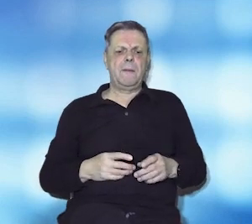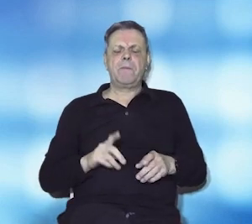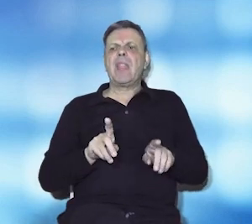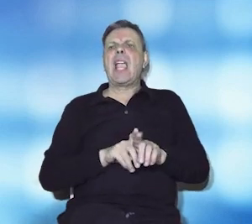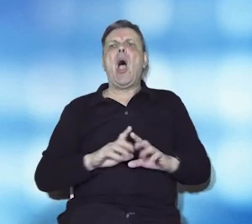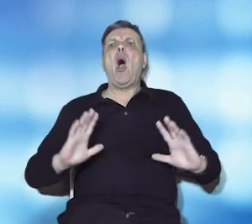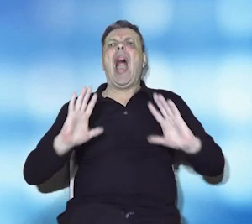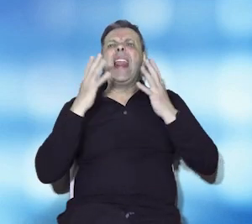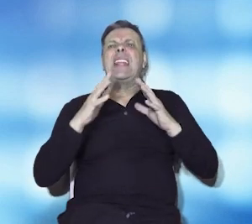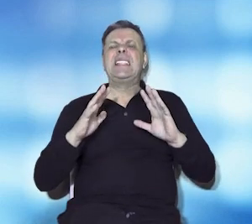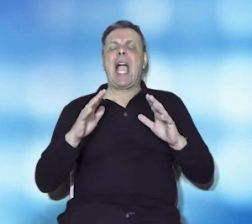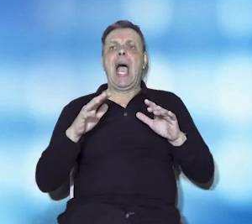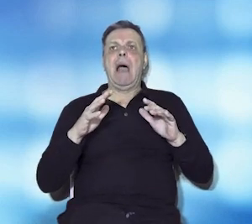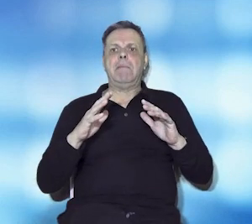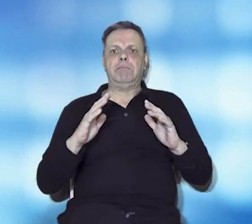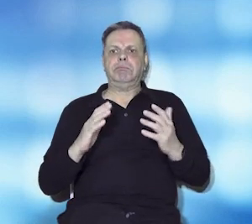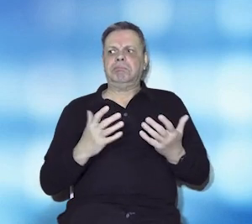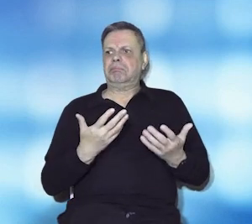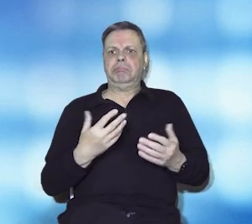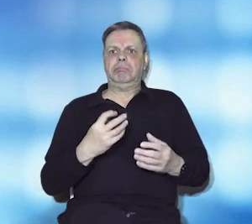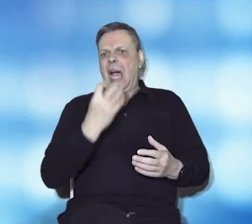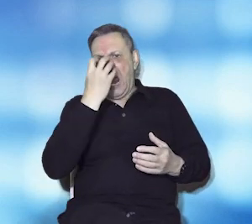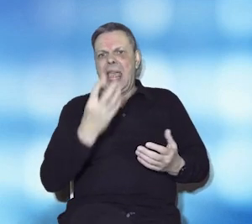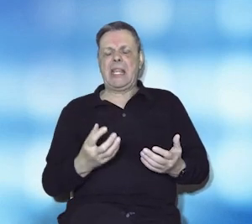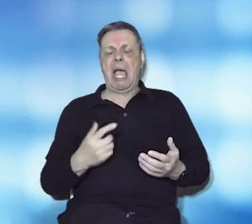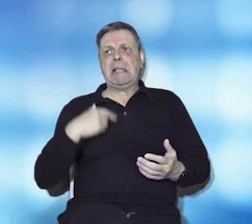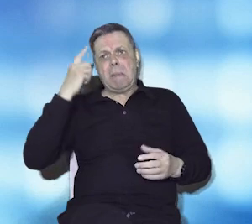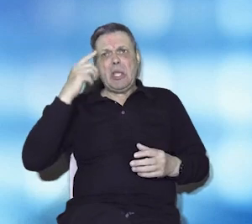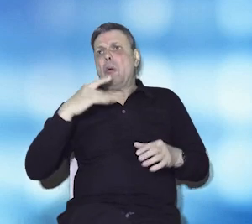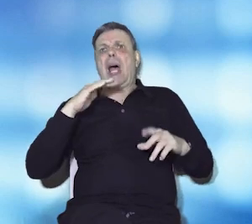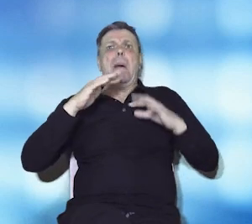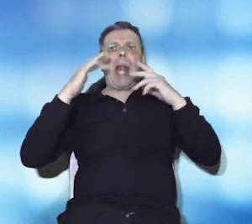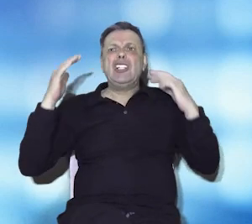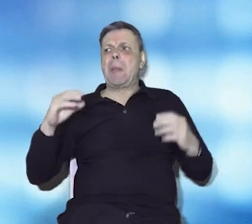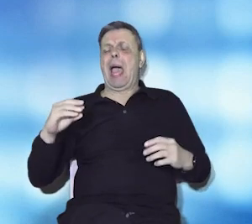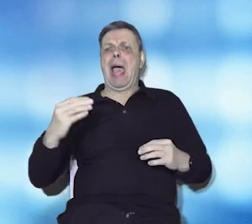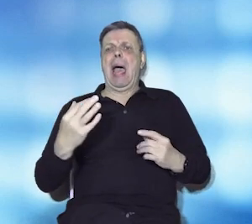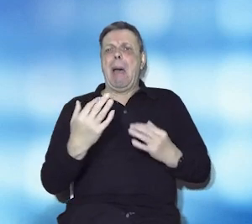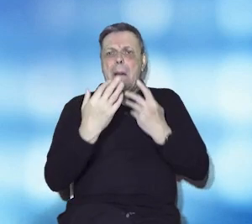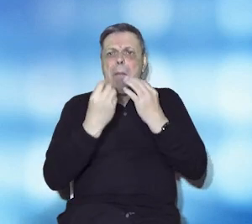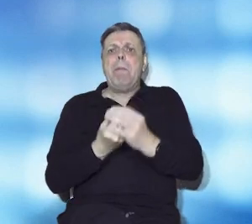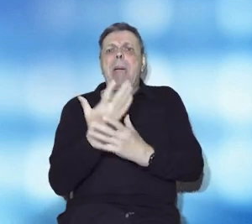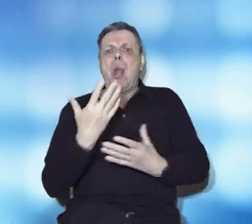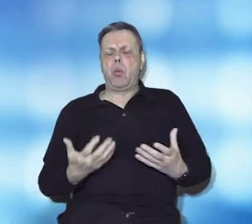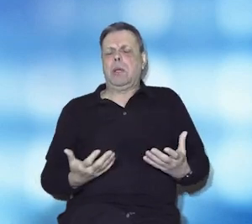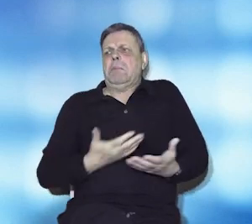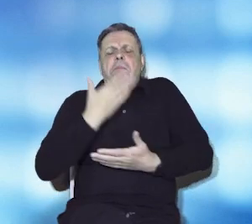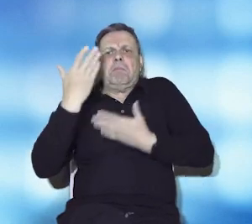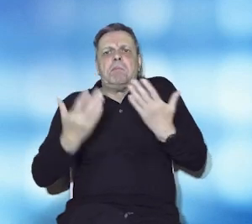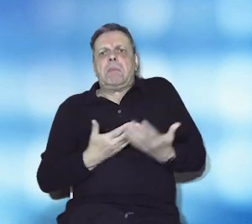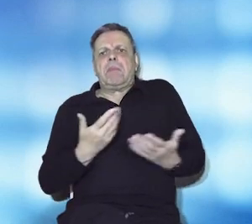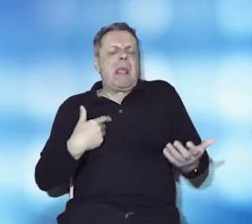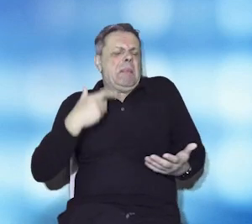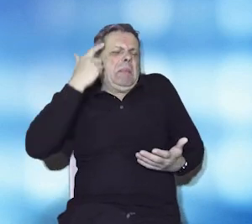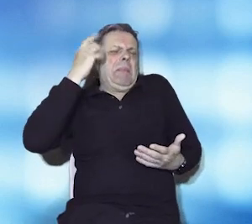reakcije. Mm-hmm. Vrlo često se nisu znali, mislio sam da je možda od peludi, od prašine, da li je možda od bilo kakvih znojeg, tako je, bilo što drugo,